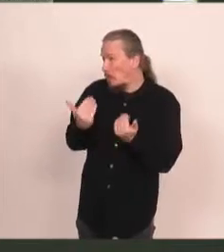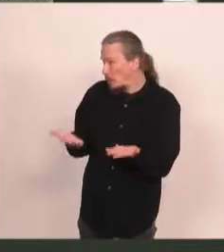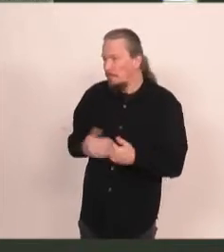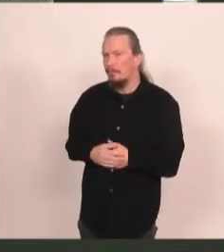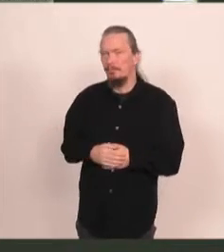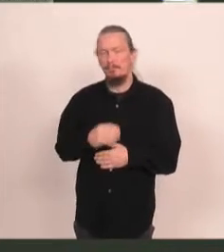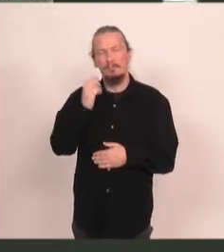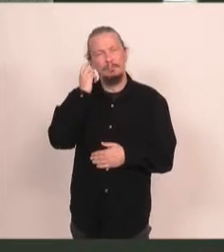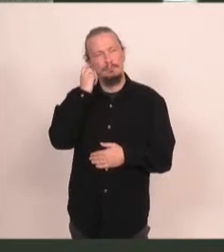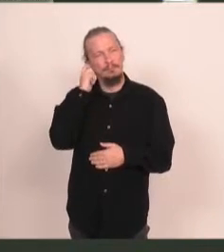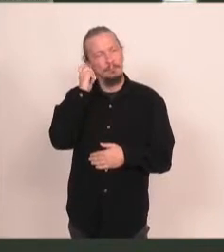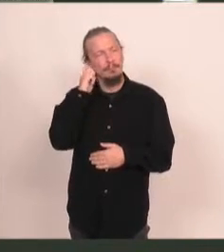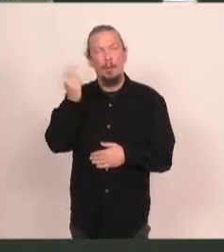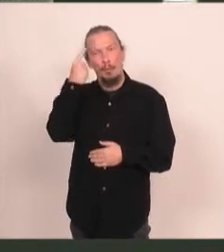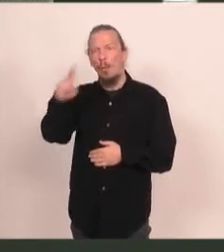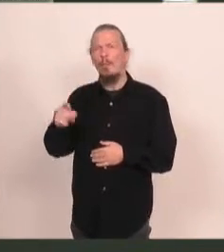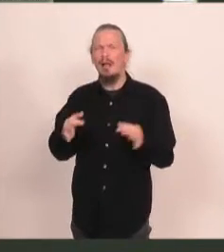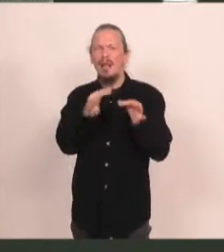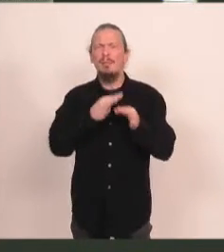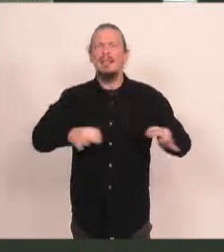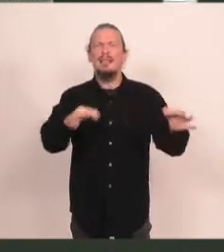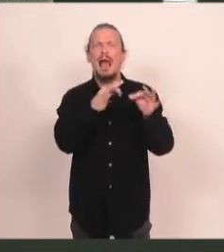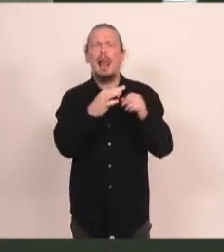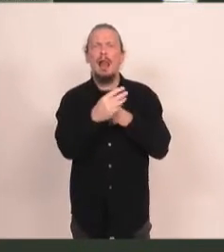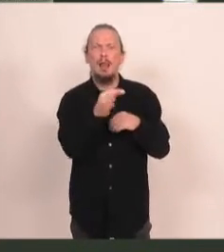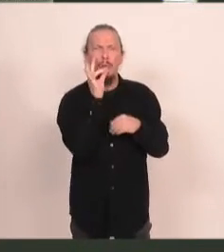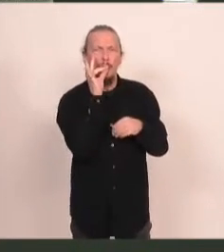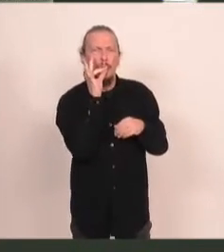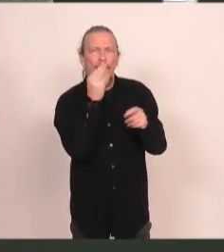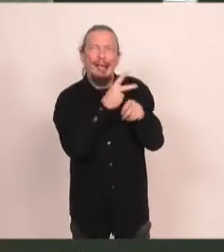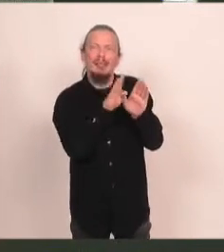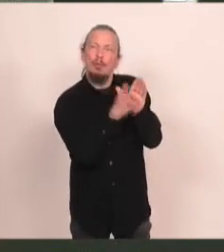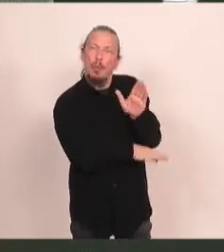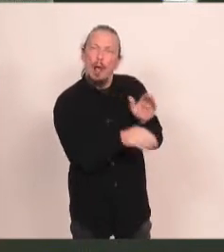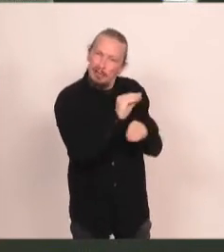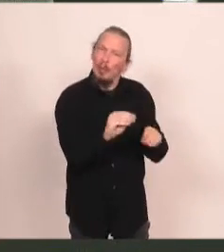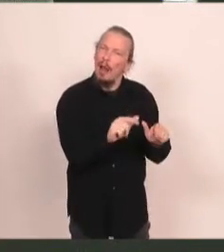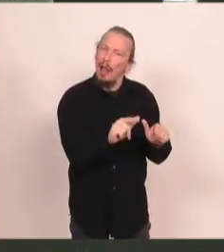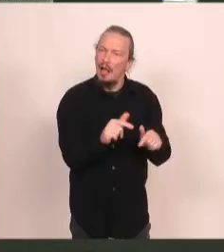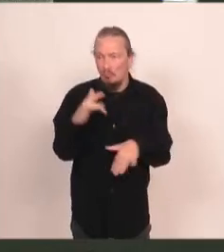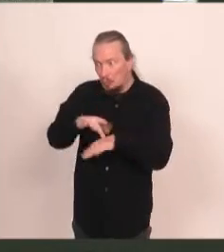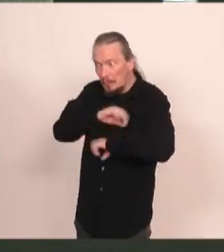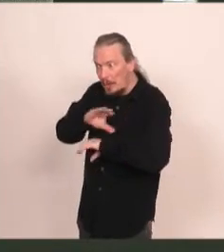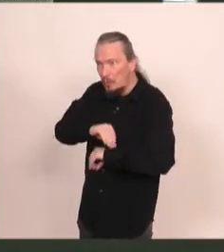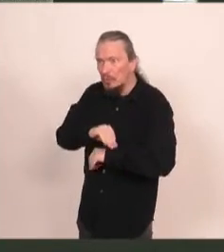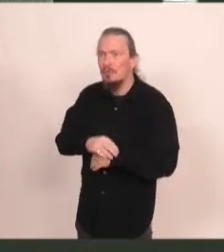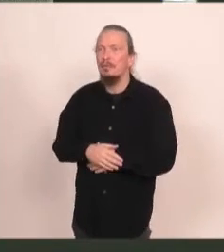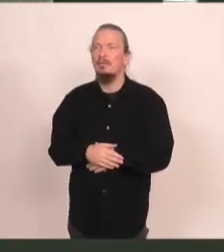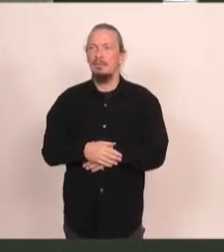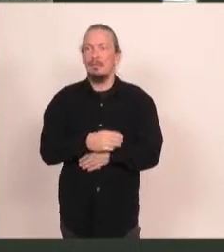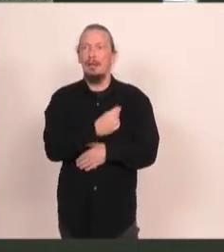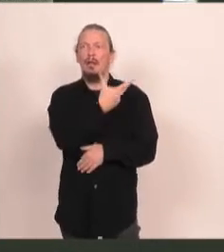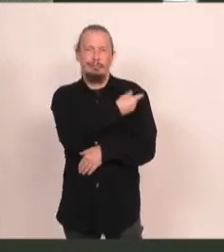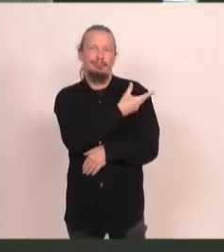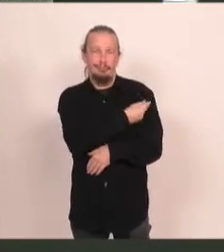d'intégrer à ce schéma l'expérimentation de salles de consommation à moindre risque. Il nous semble que le volet dédié à la prévention routière aurait mérité